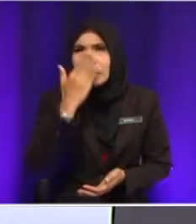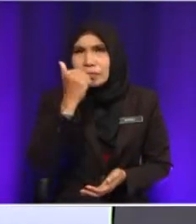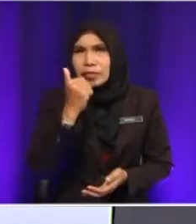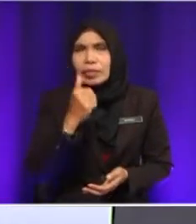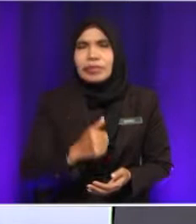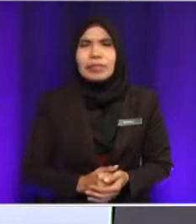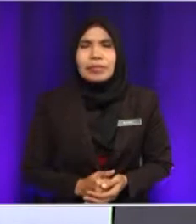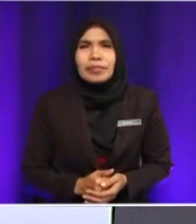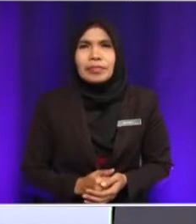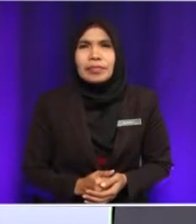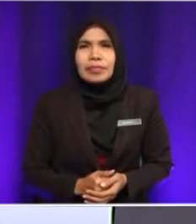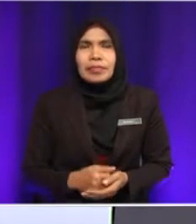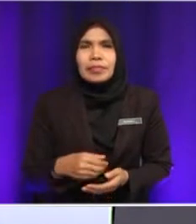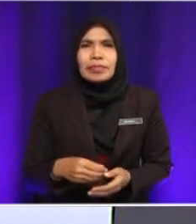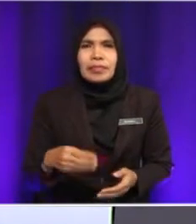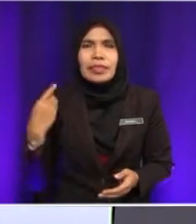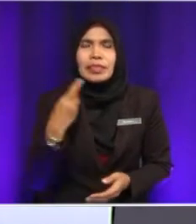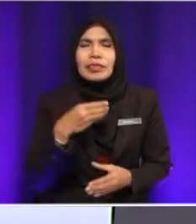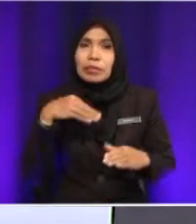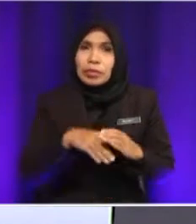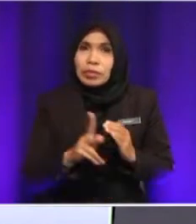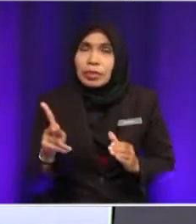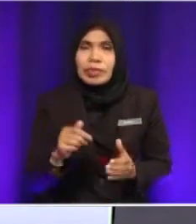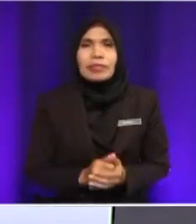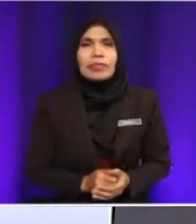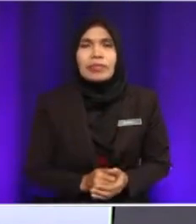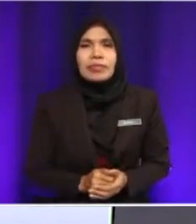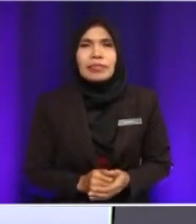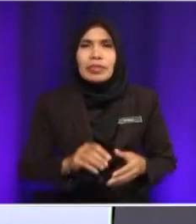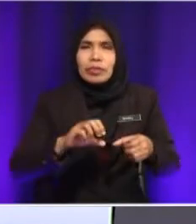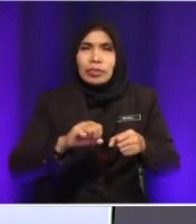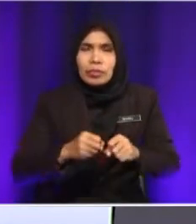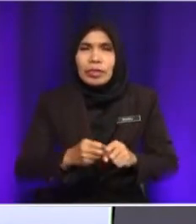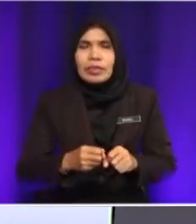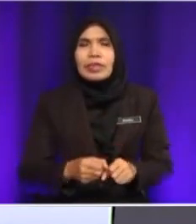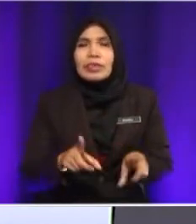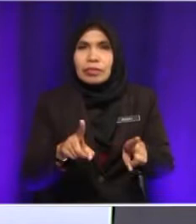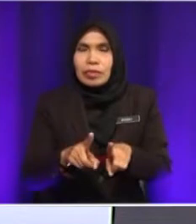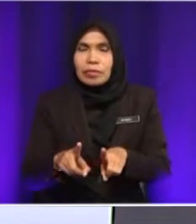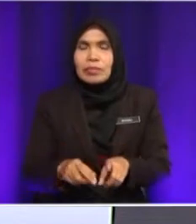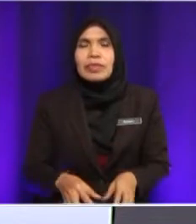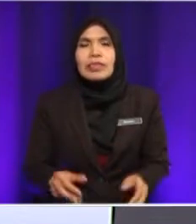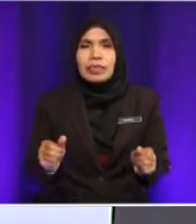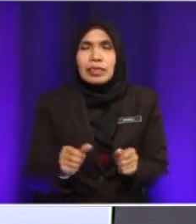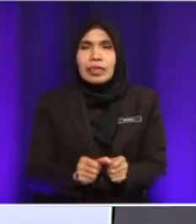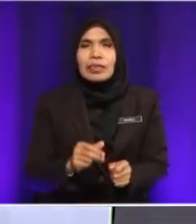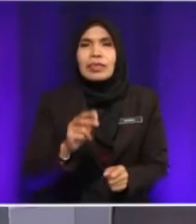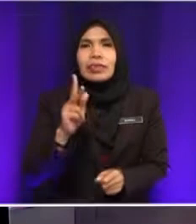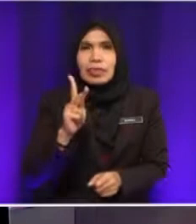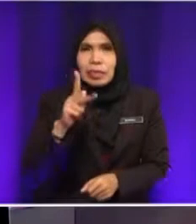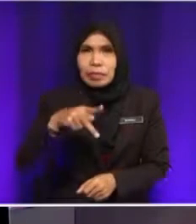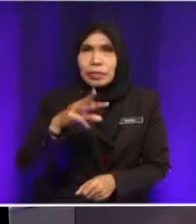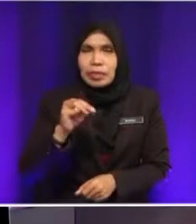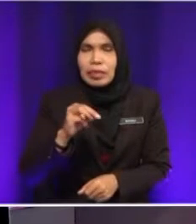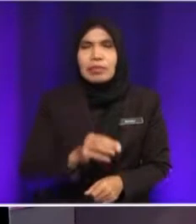ujian akhir kesetaraan di peringkat Kementerian tujuannya adalah sejarah ini kita tidak